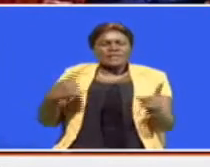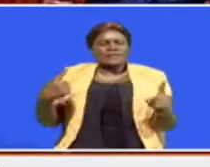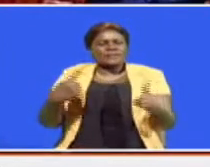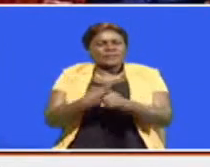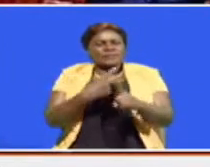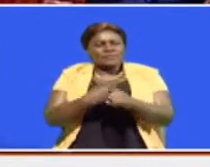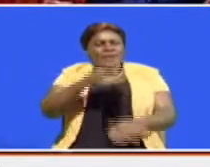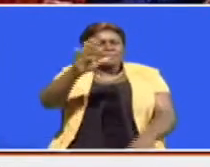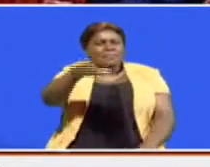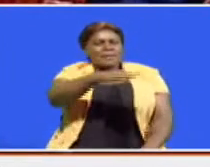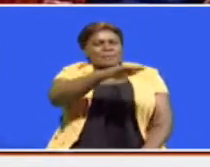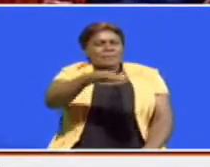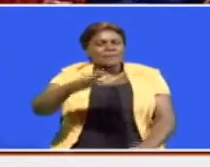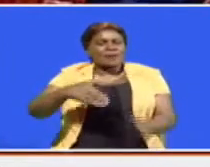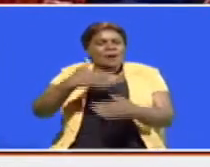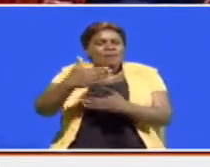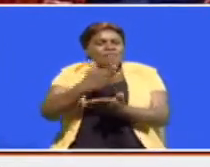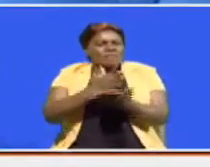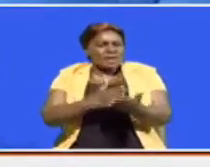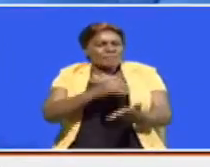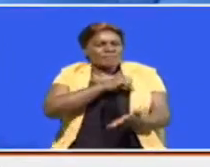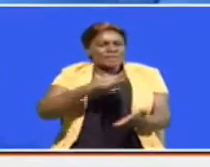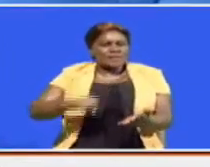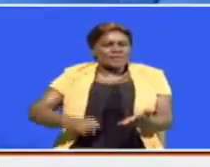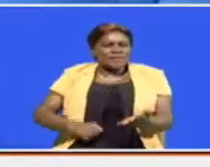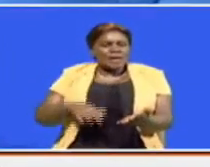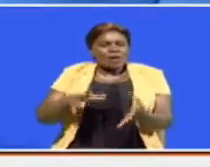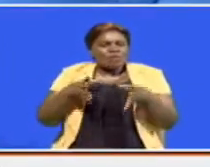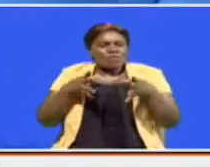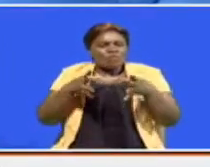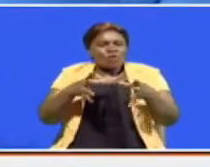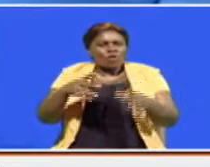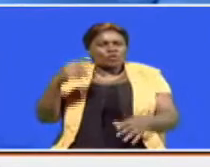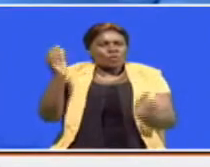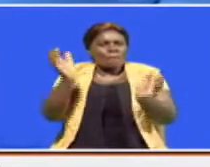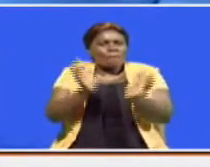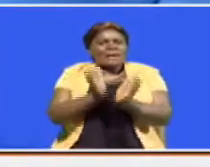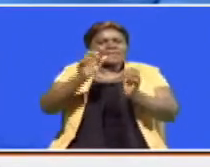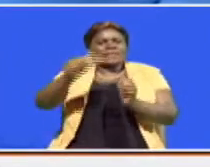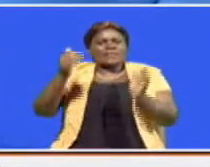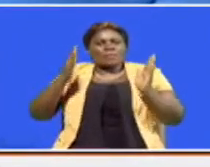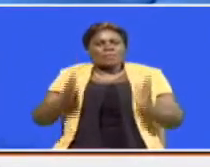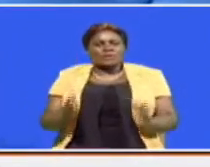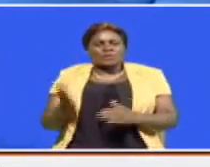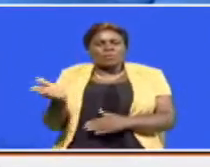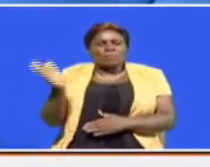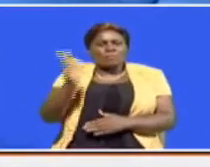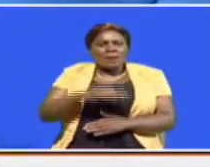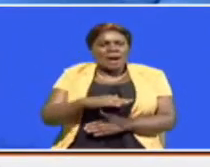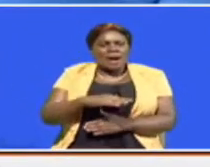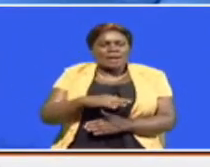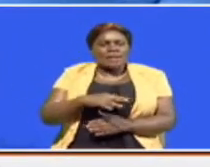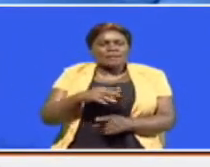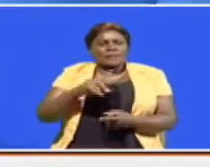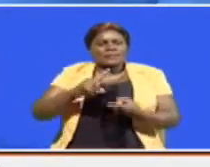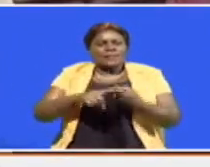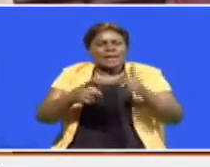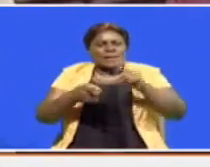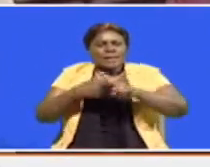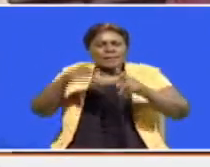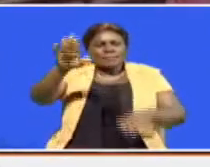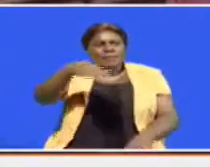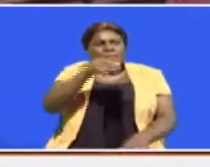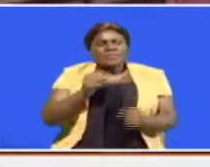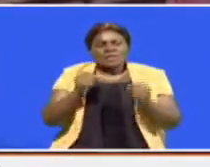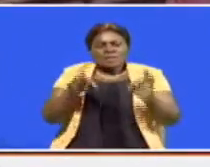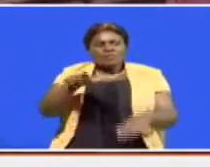kali bungeni, baadhi ya maseneta wakisema iliwalazimu kumwadhibu mwenzao ili kurejesha hadhi na taadhima ya bunge.